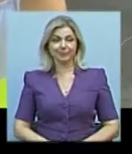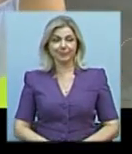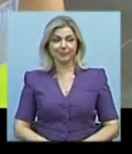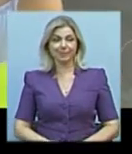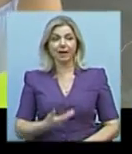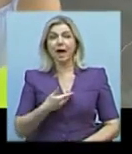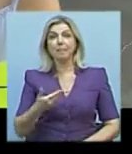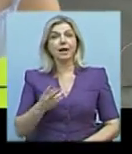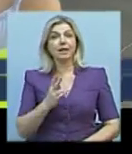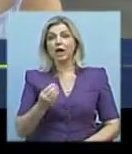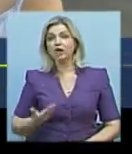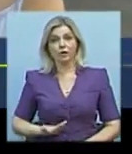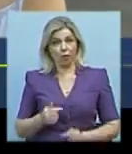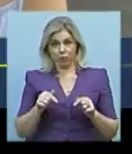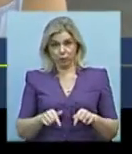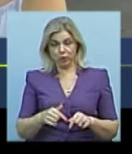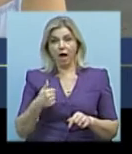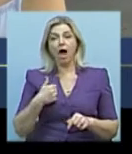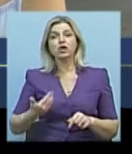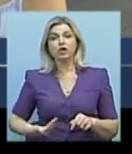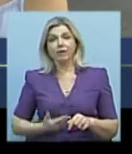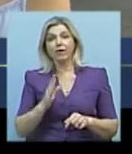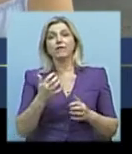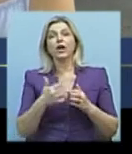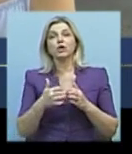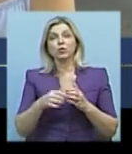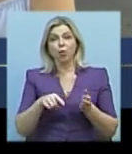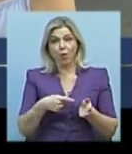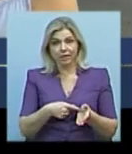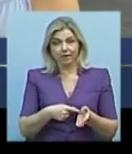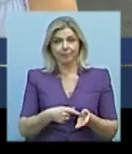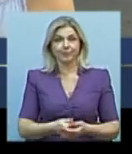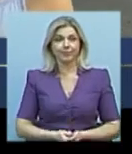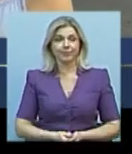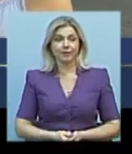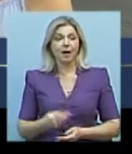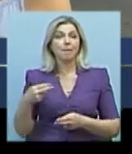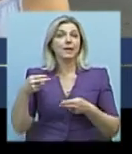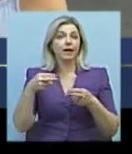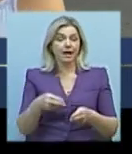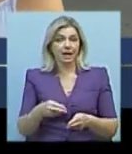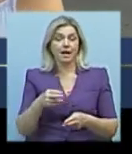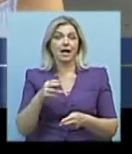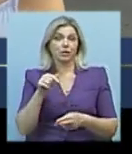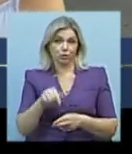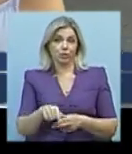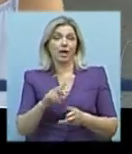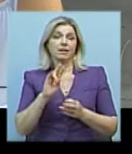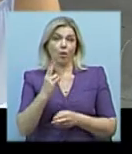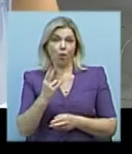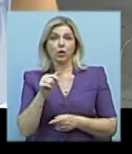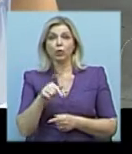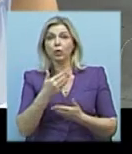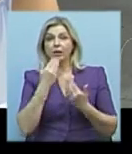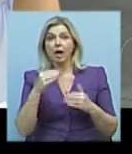не живемо, живемо в Херсоні. Ми просто тут не живемо, живемо в Херсоні. А ми приїхали сюди у Миколаїв. Хоч тут і нема